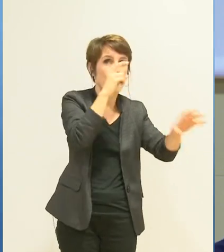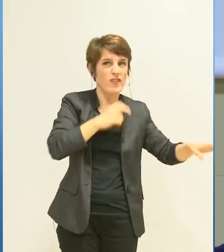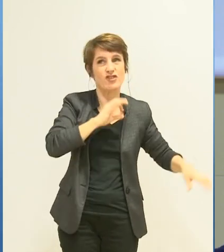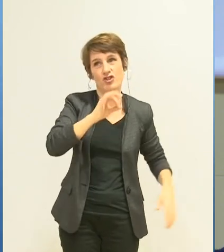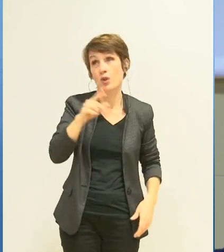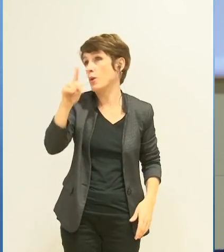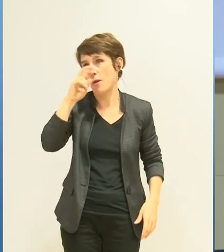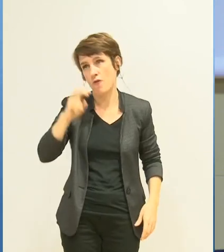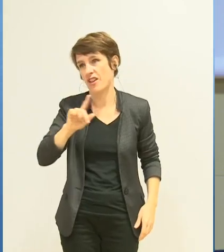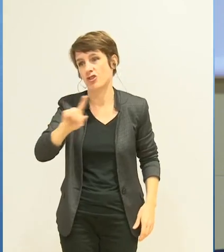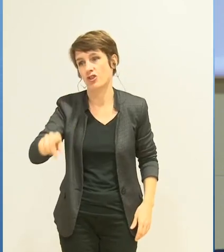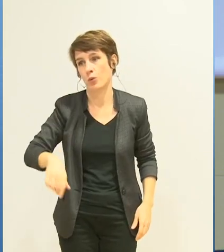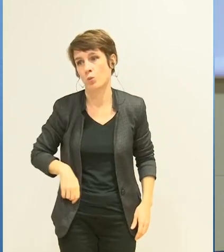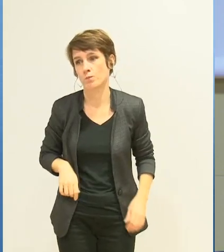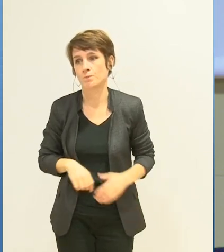bérenger